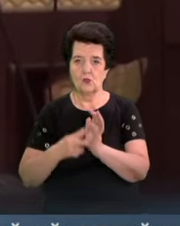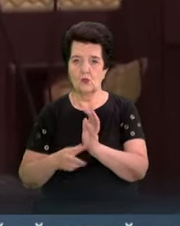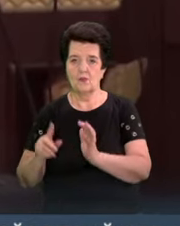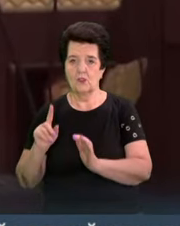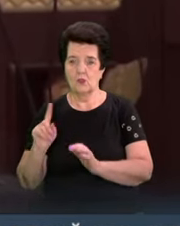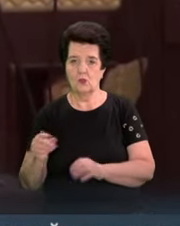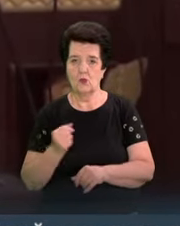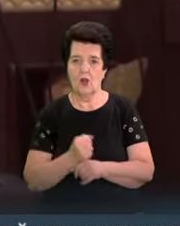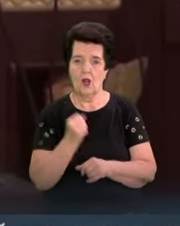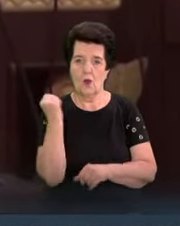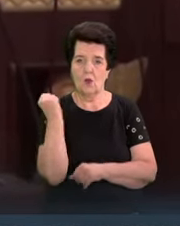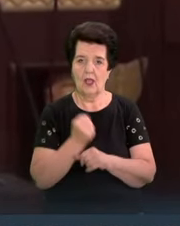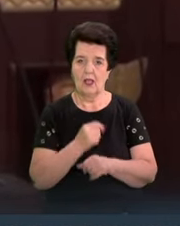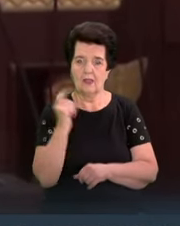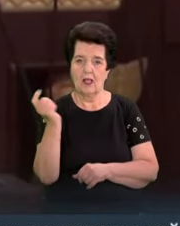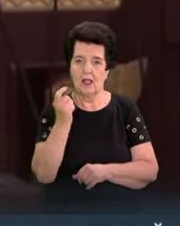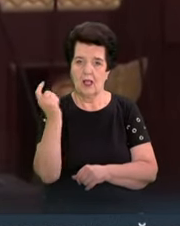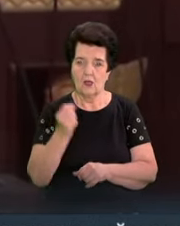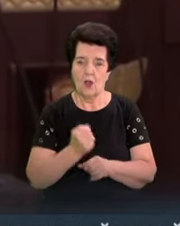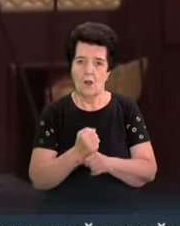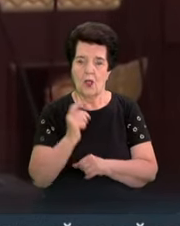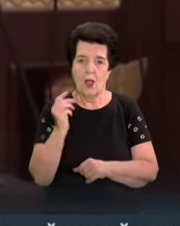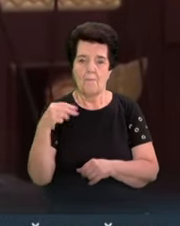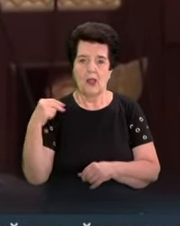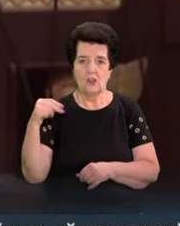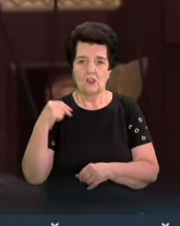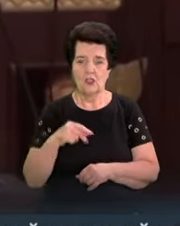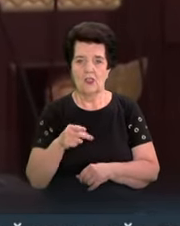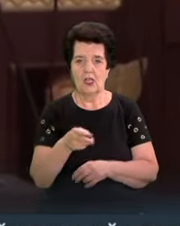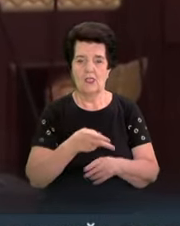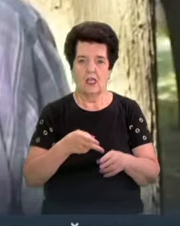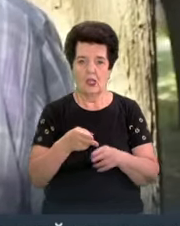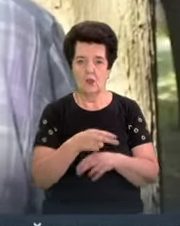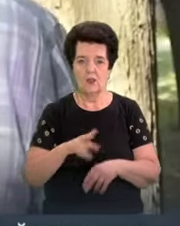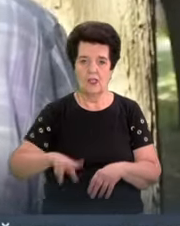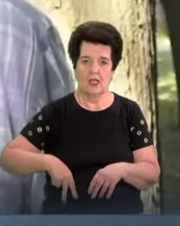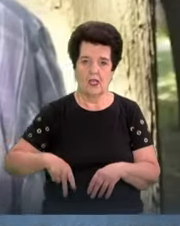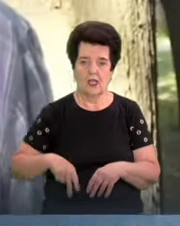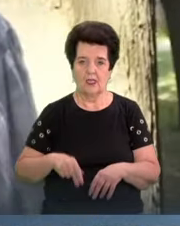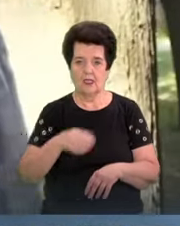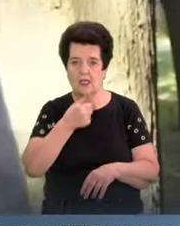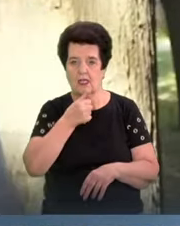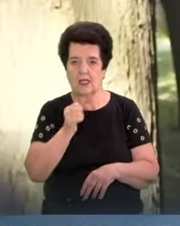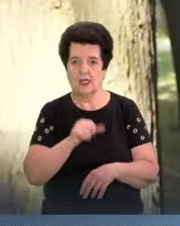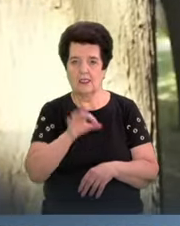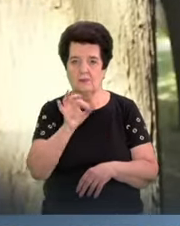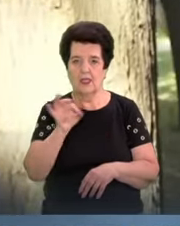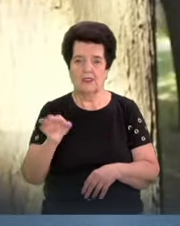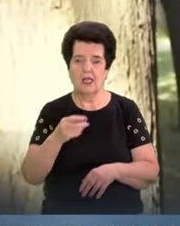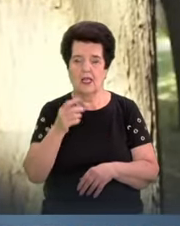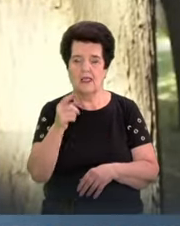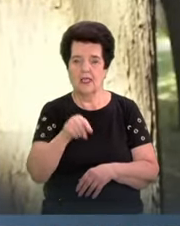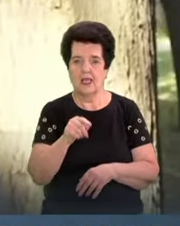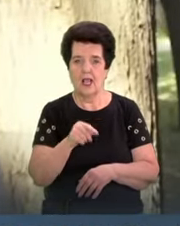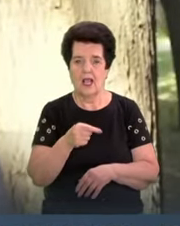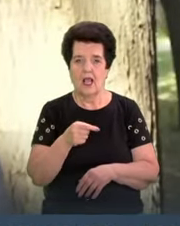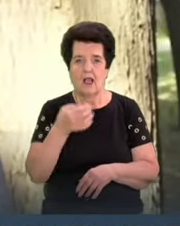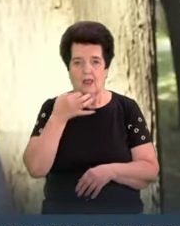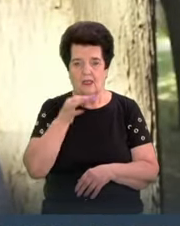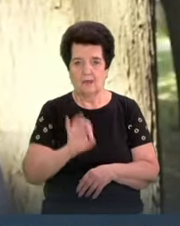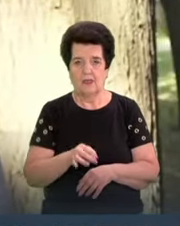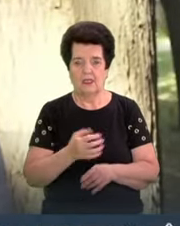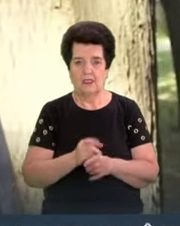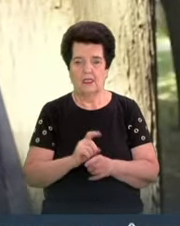1961-1981 a lucrat agronom, a fost președinte de colhoz, director al stației experimentale pentru culturile de câmp, dar și director